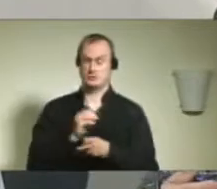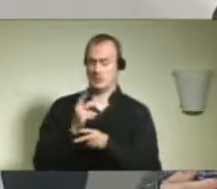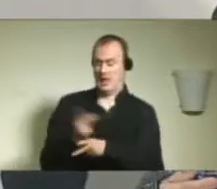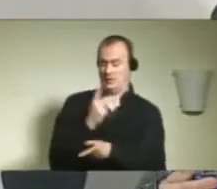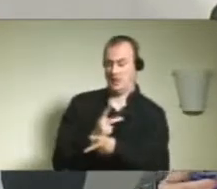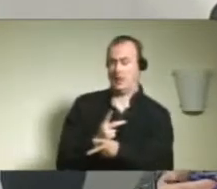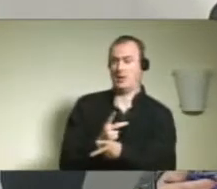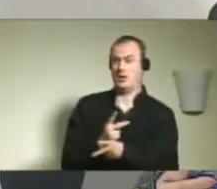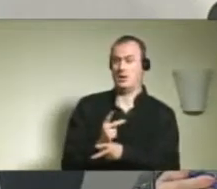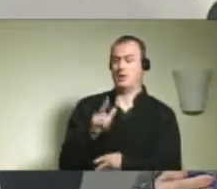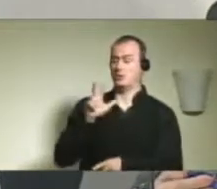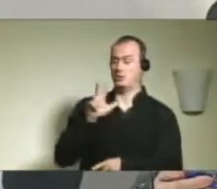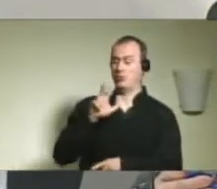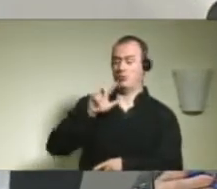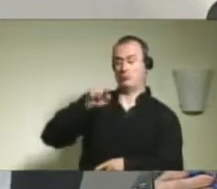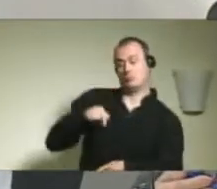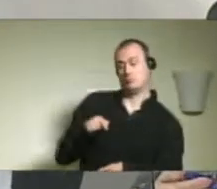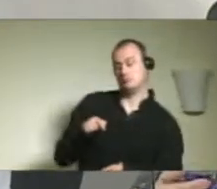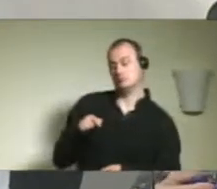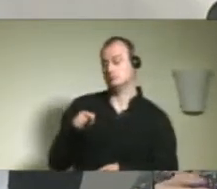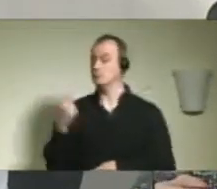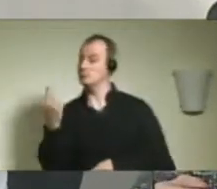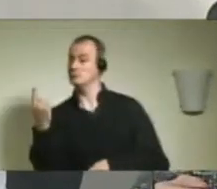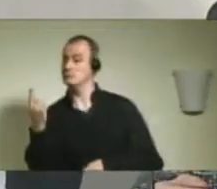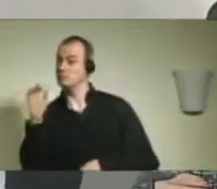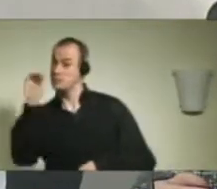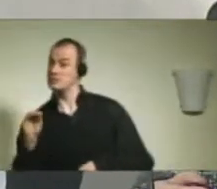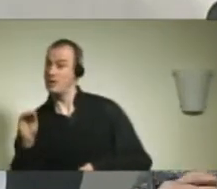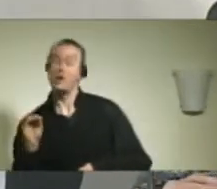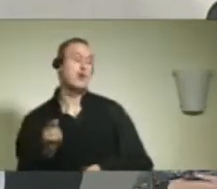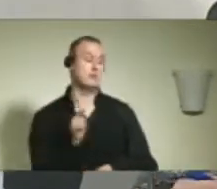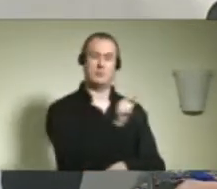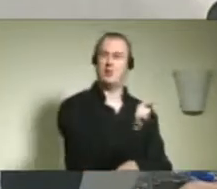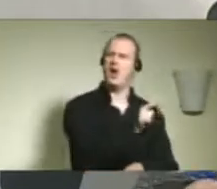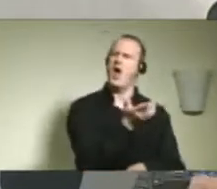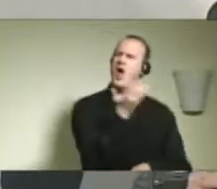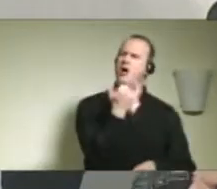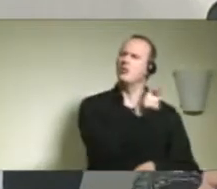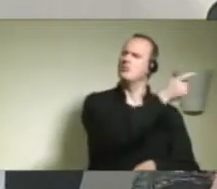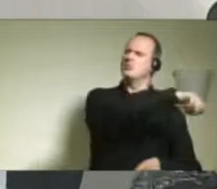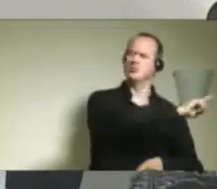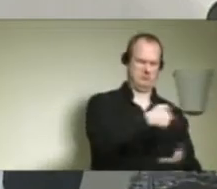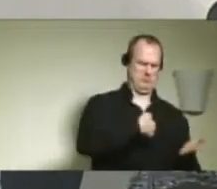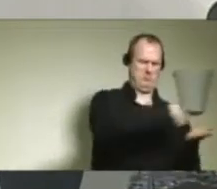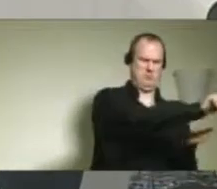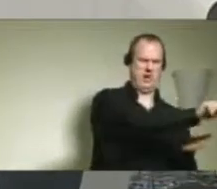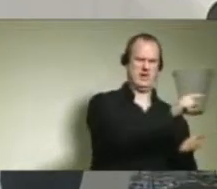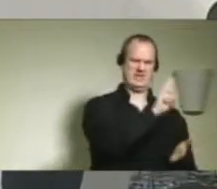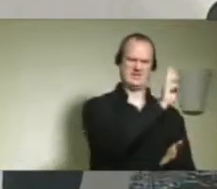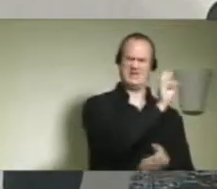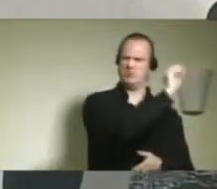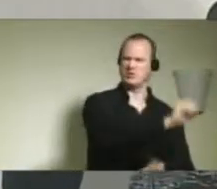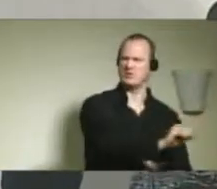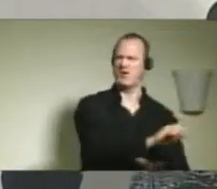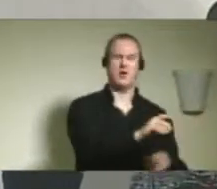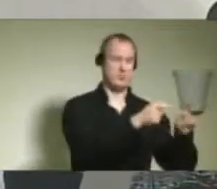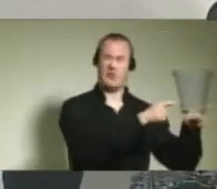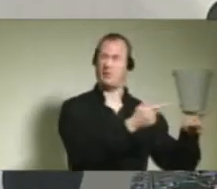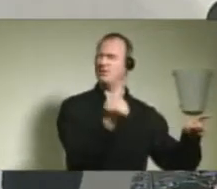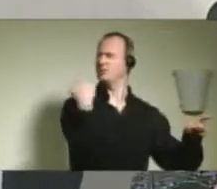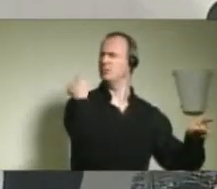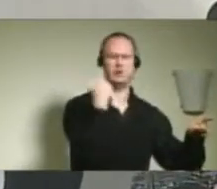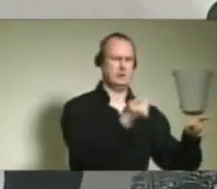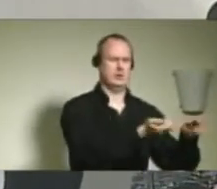payait 6 %. Et il y a un an, ça a augmenté à 15 %. La seule raison pour